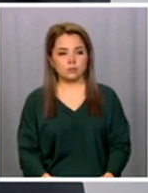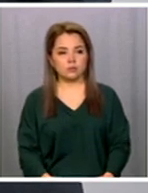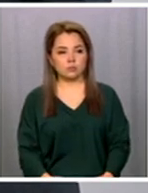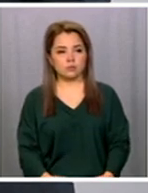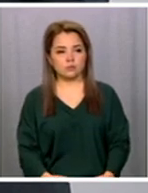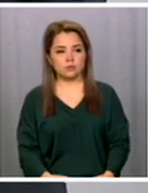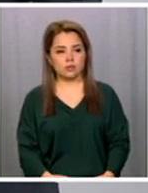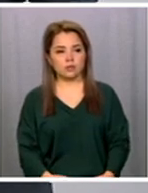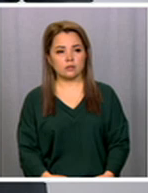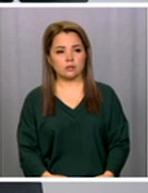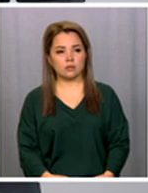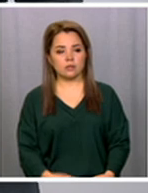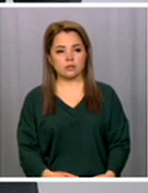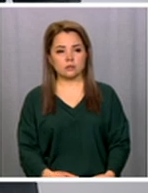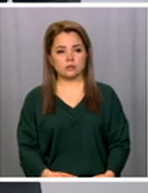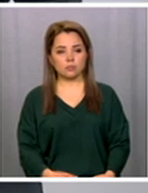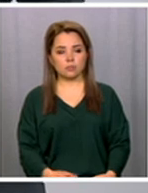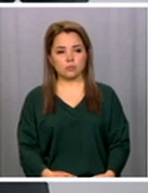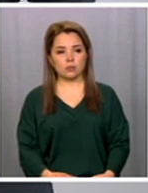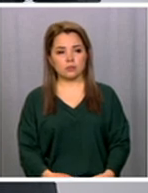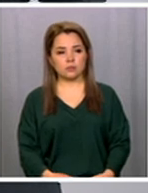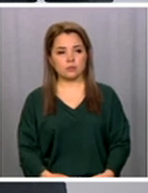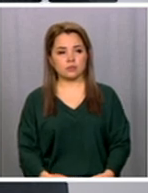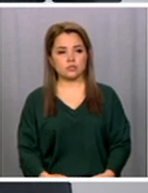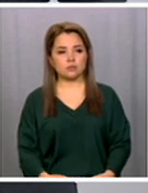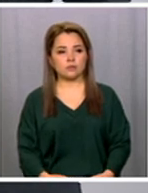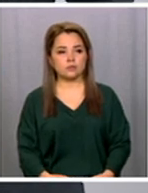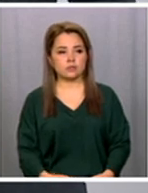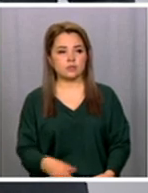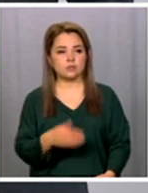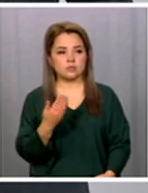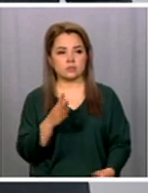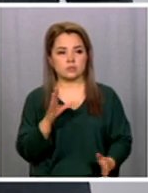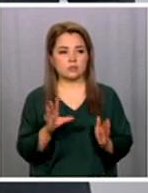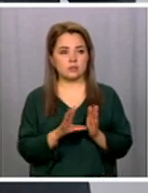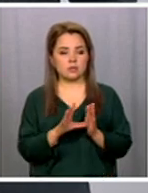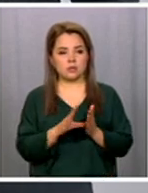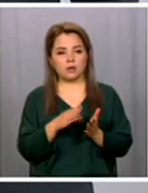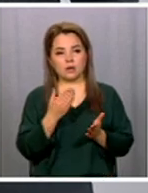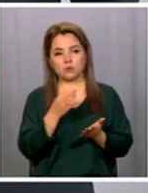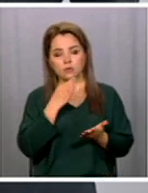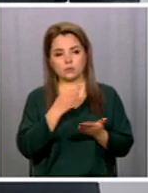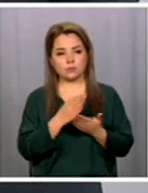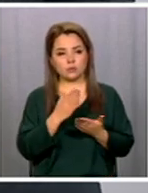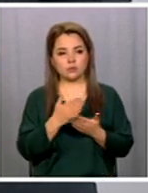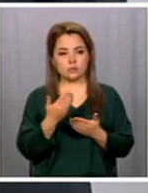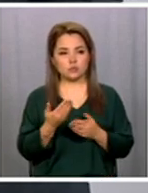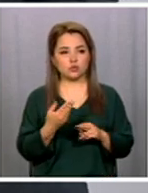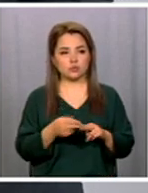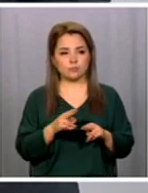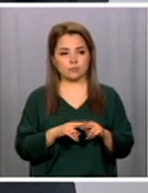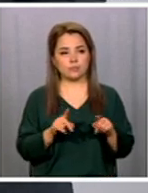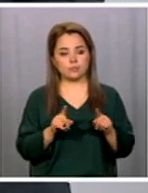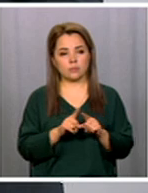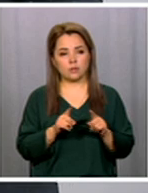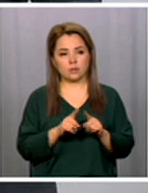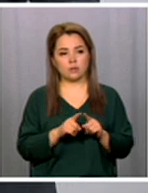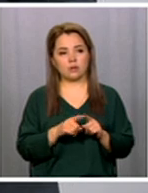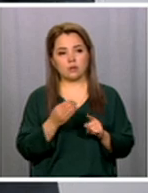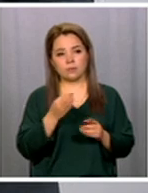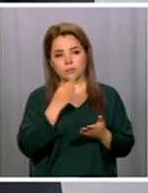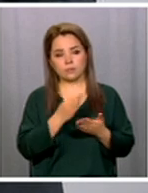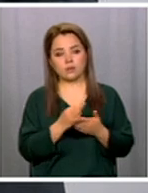Бірінші потенциалдық энергияны есептейтін болсақ, бұл жерден бастап алмаға дейінгі